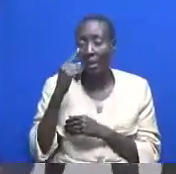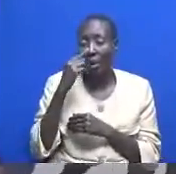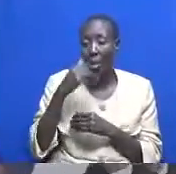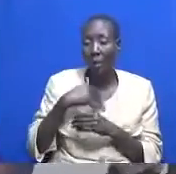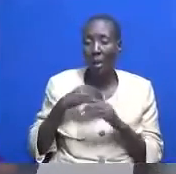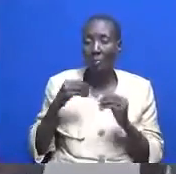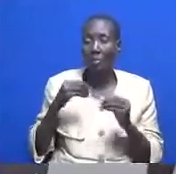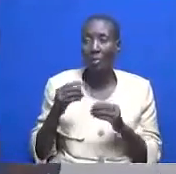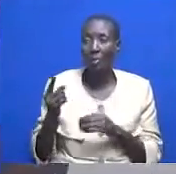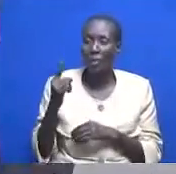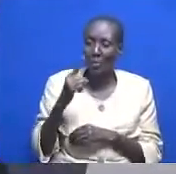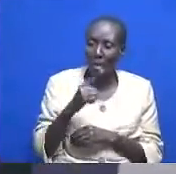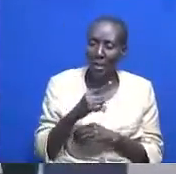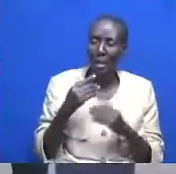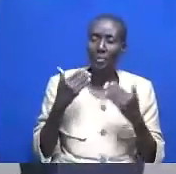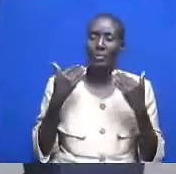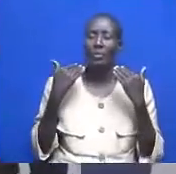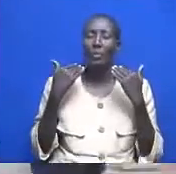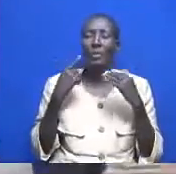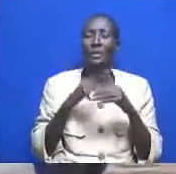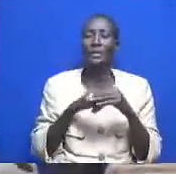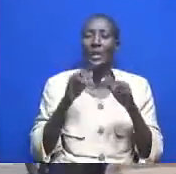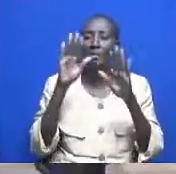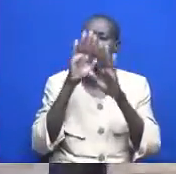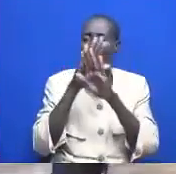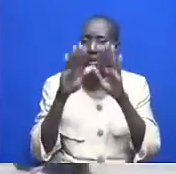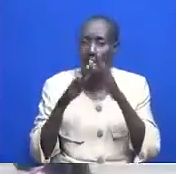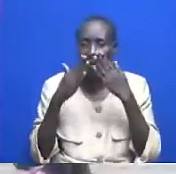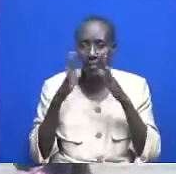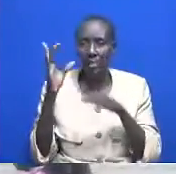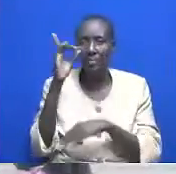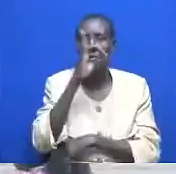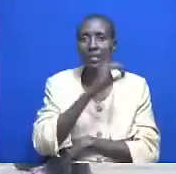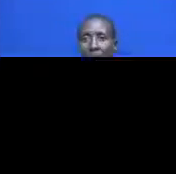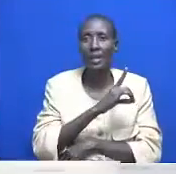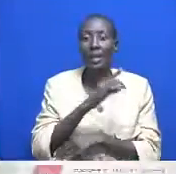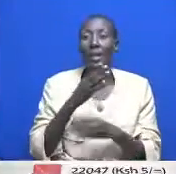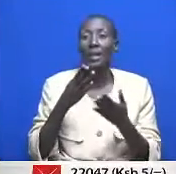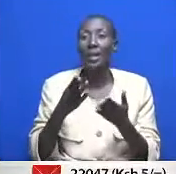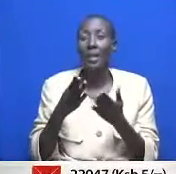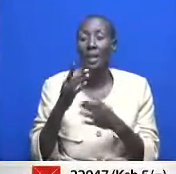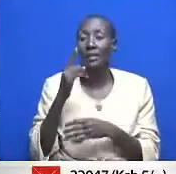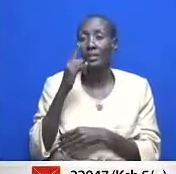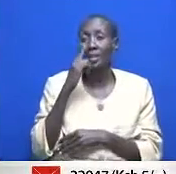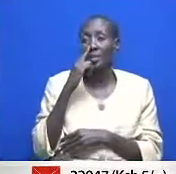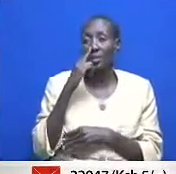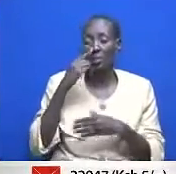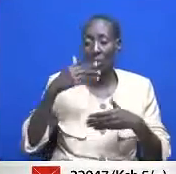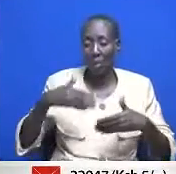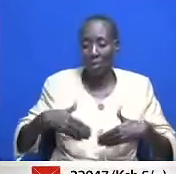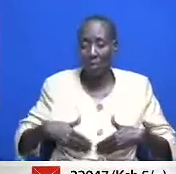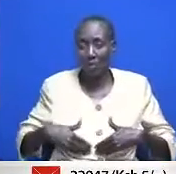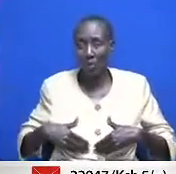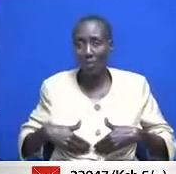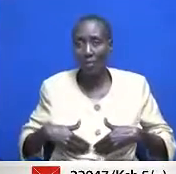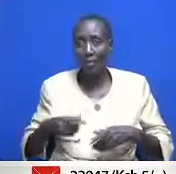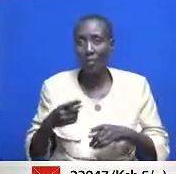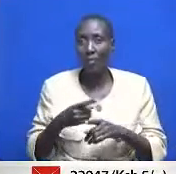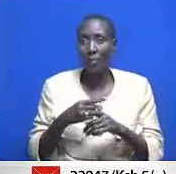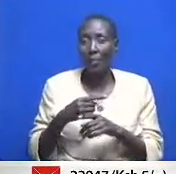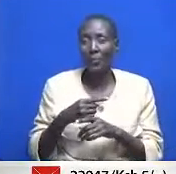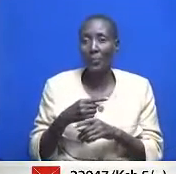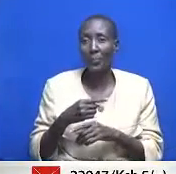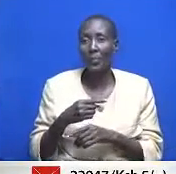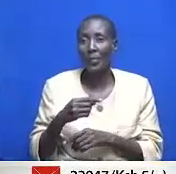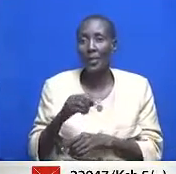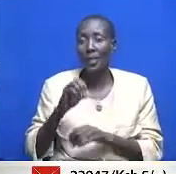wanakokuja kulala baada ya shughuli zao za kila siku. Hapa ndipo nyumbani pa baadhi ya vijana wanaotolewa mitaani na serikali ya kaunti ya